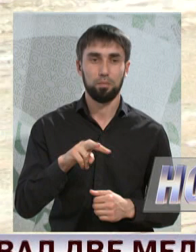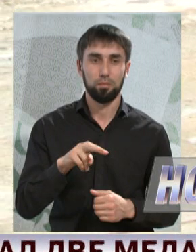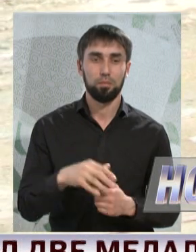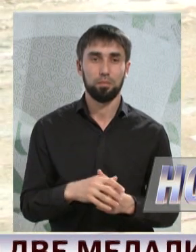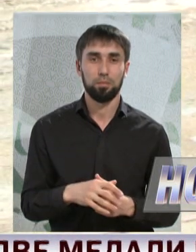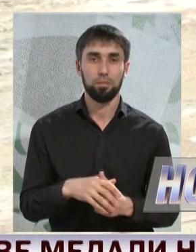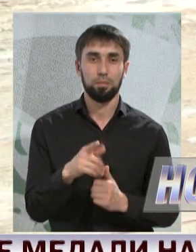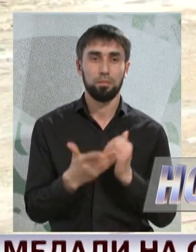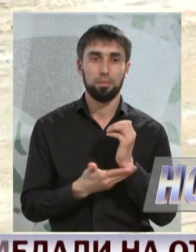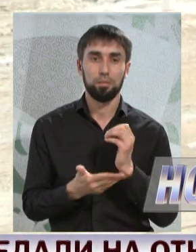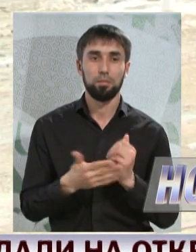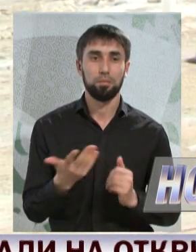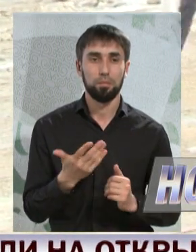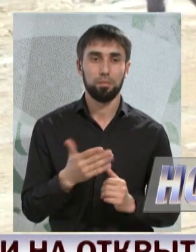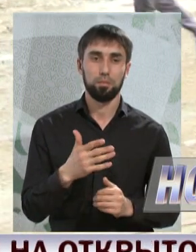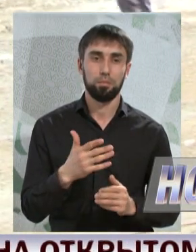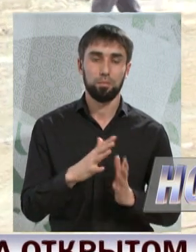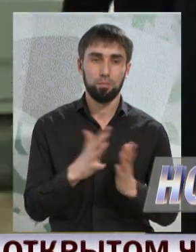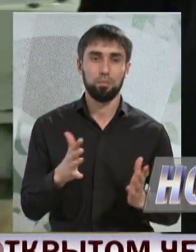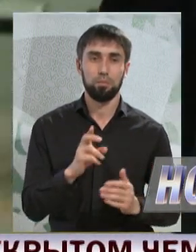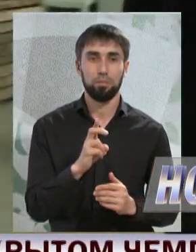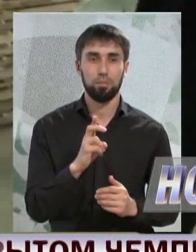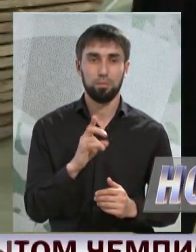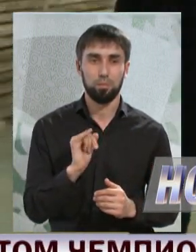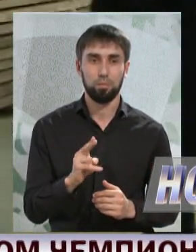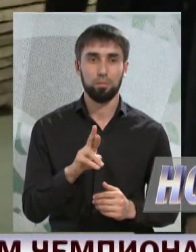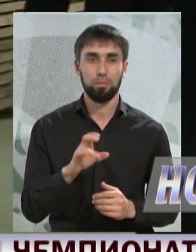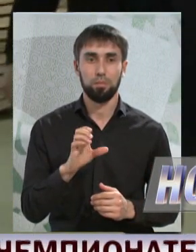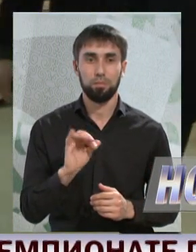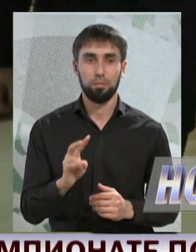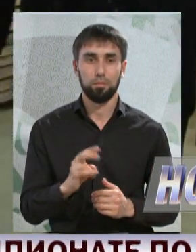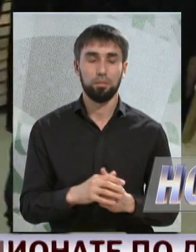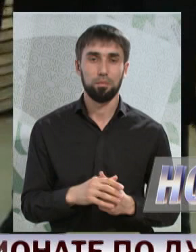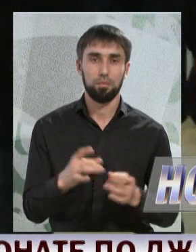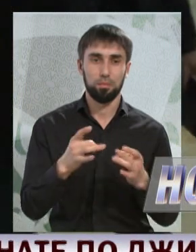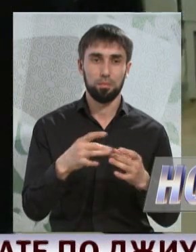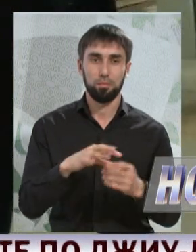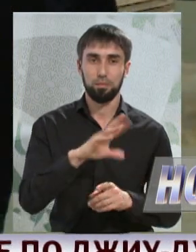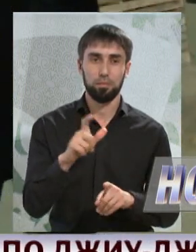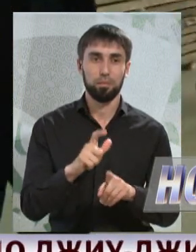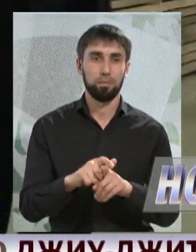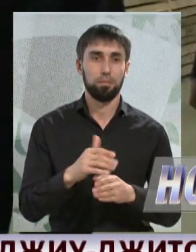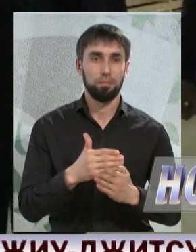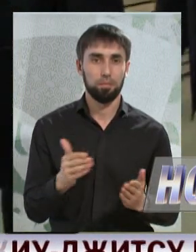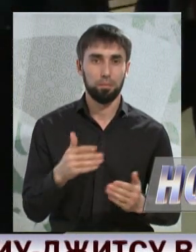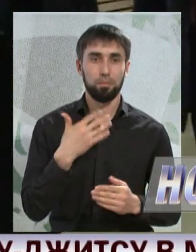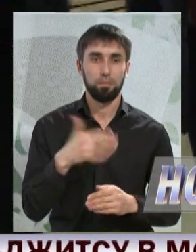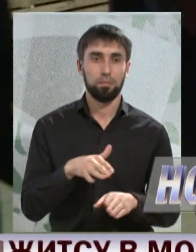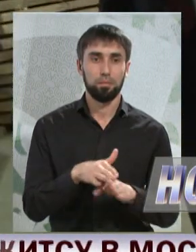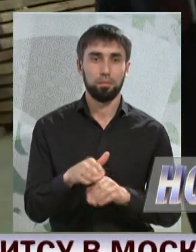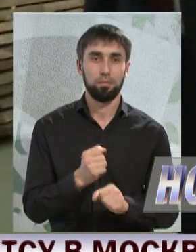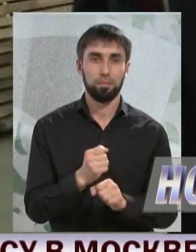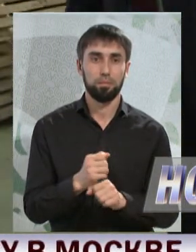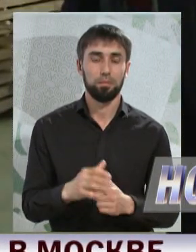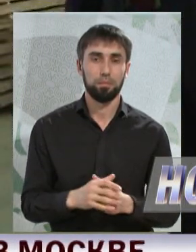какое дерево? Это, ну, основном бук, ясен бук. Электрическое полностью проведено, да, и подвижное, чтобы погрузчику не мешает.